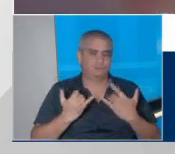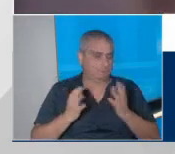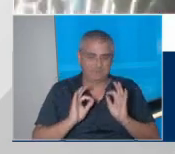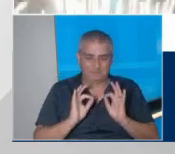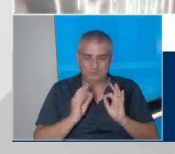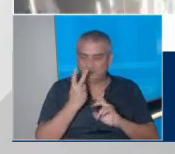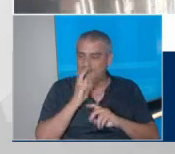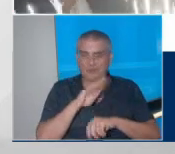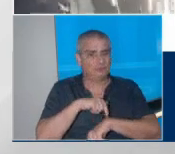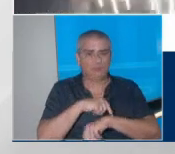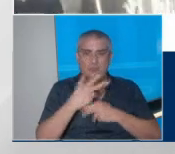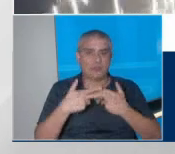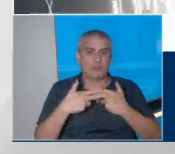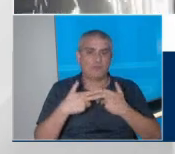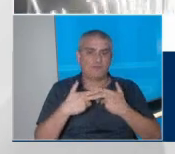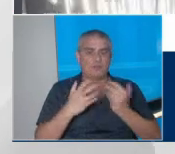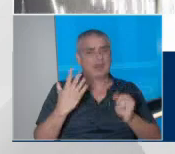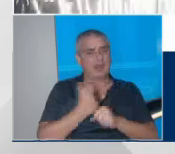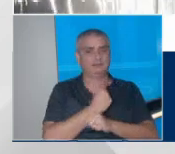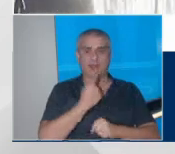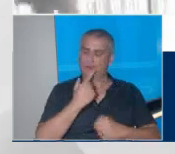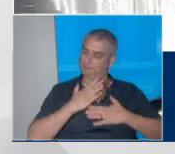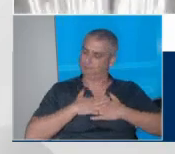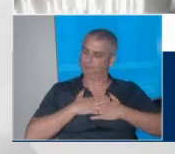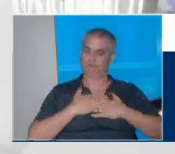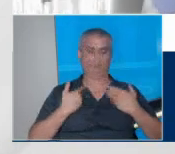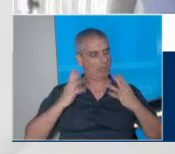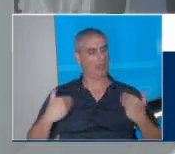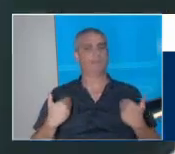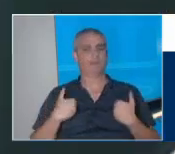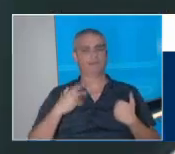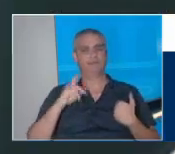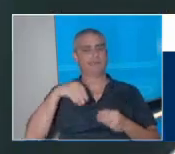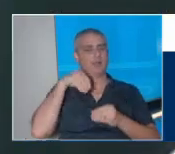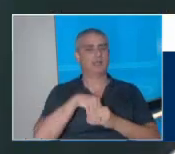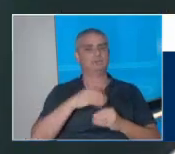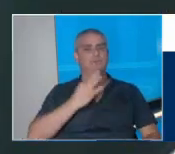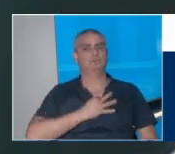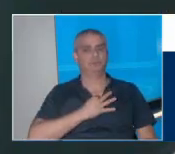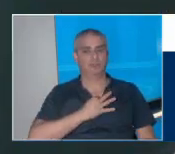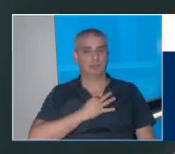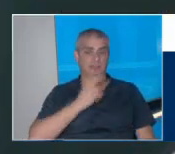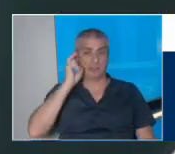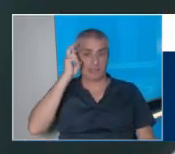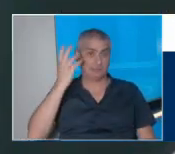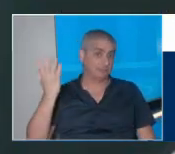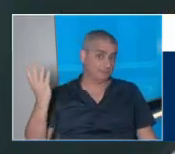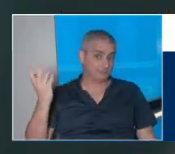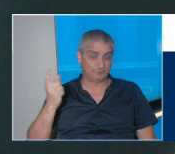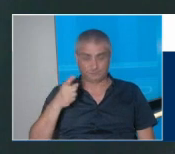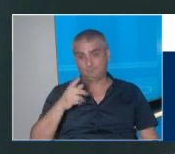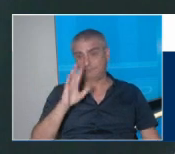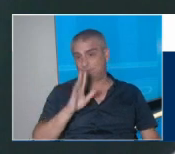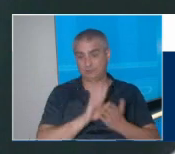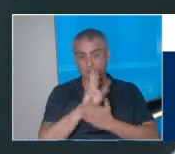ממש ב-24 שעות הקרובות להצליח ולהגיד, חברים, אתם צריכים להצביע לגנץ שעומד